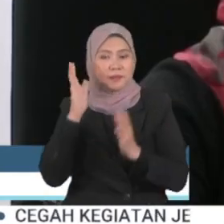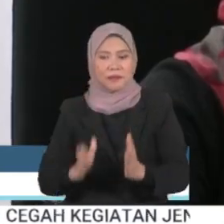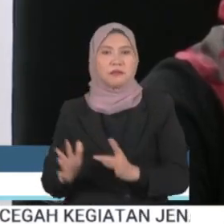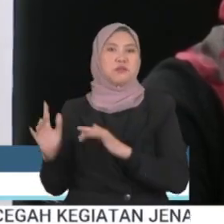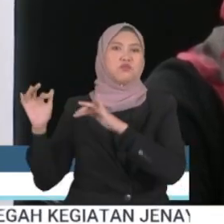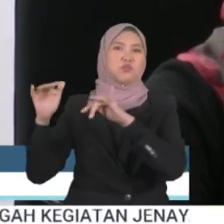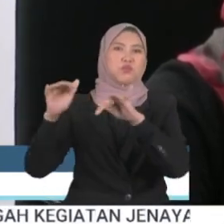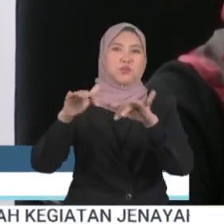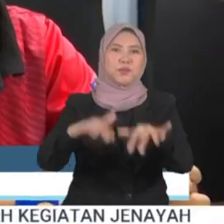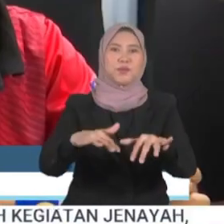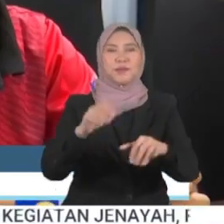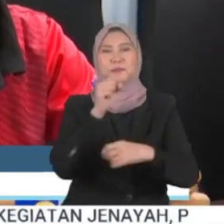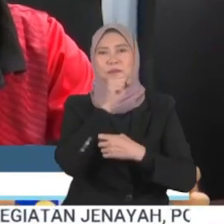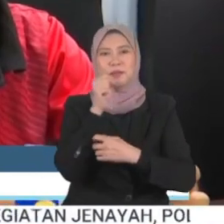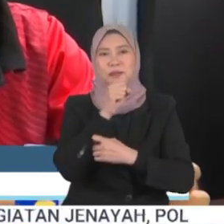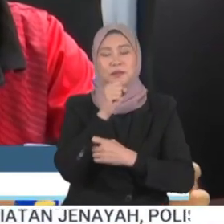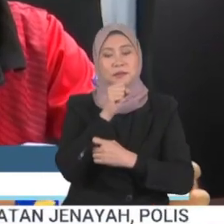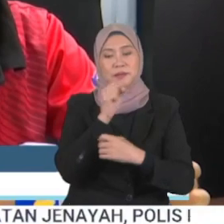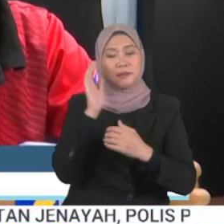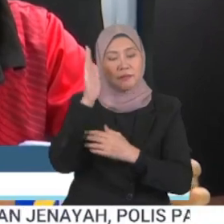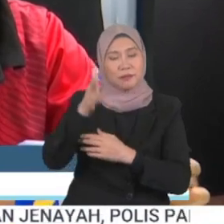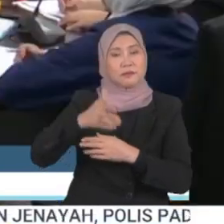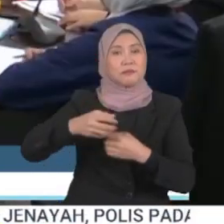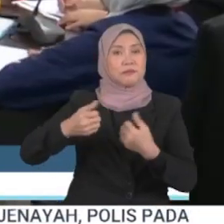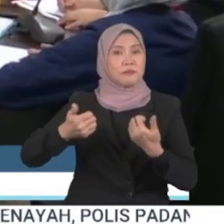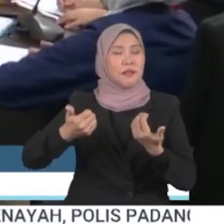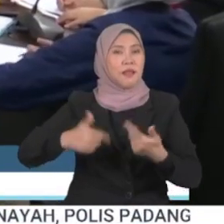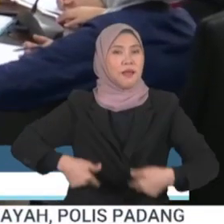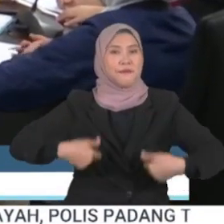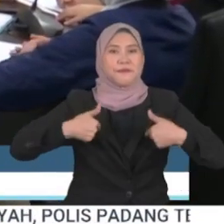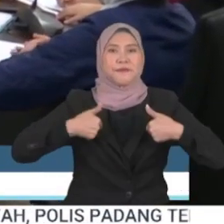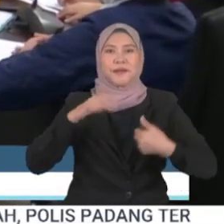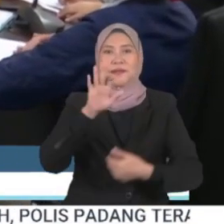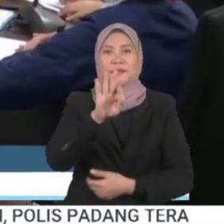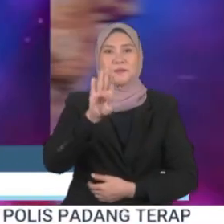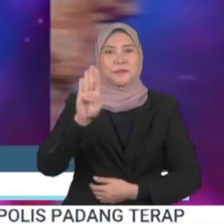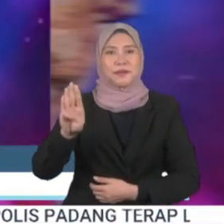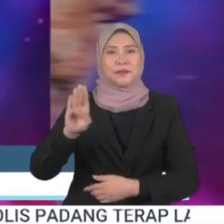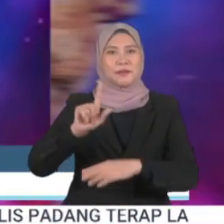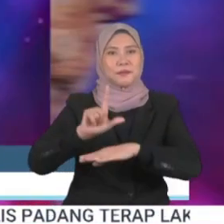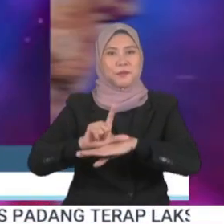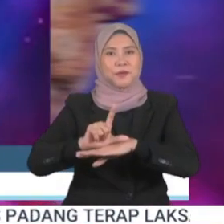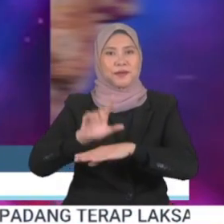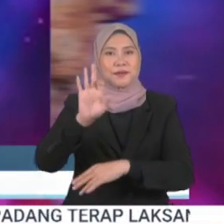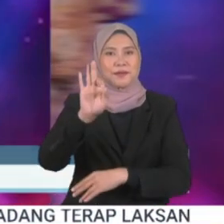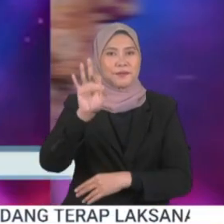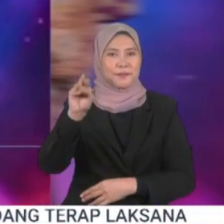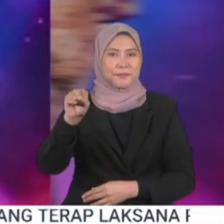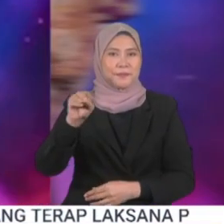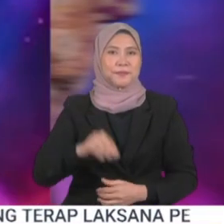menghadirinya konser itu akan turut disiarkan secara langsung di Facebook Labuan